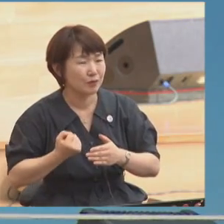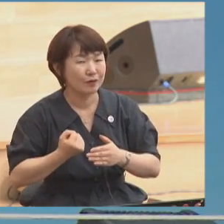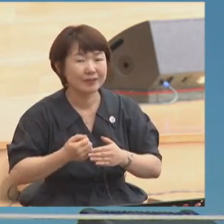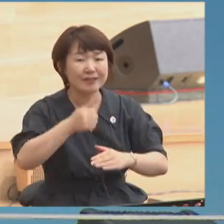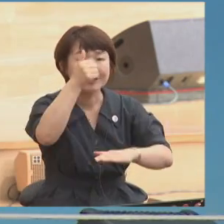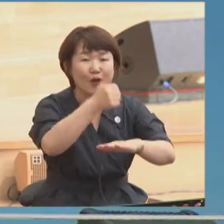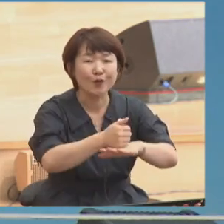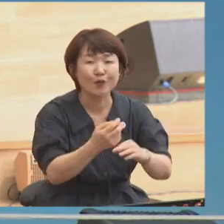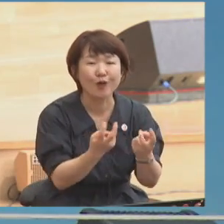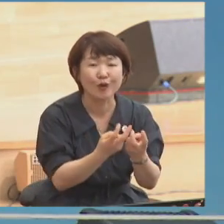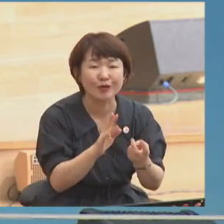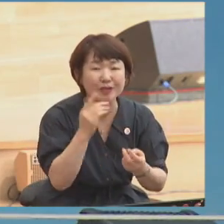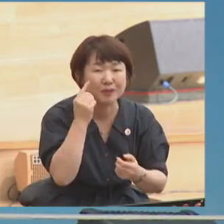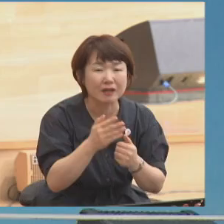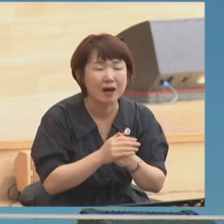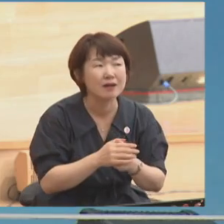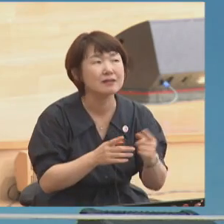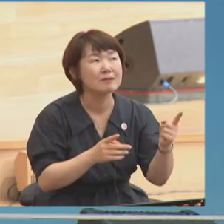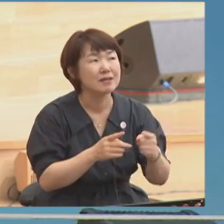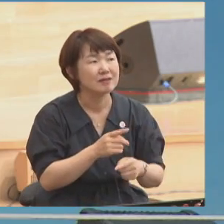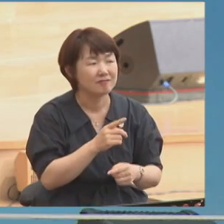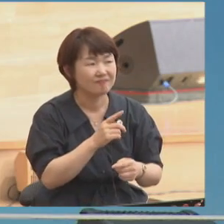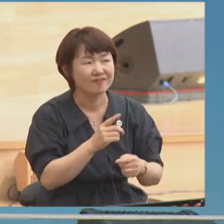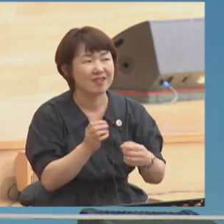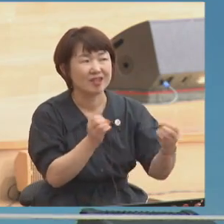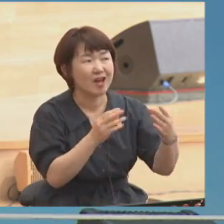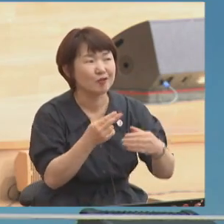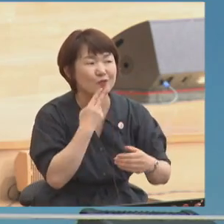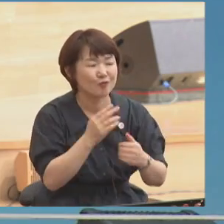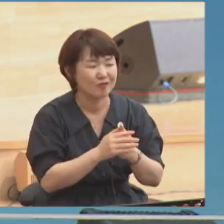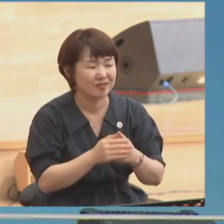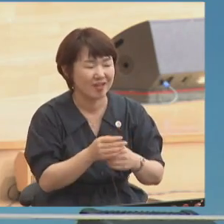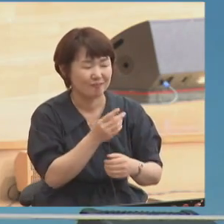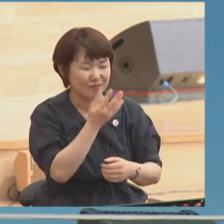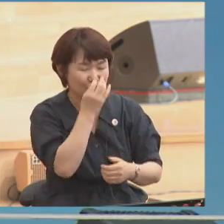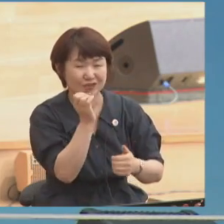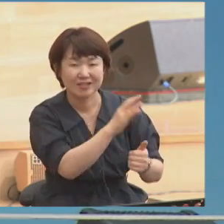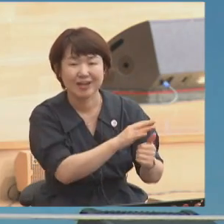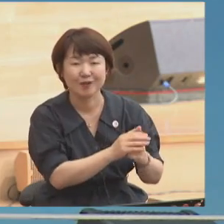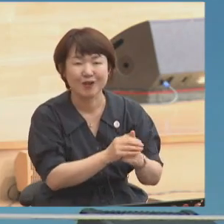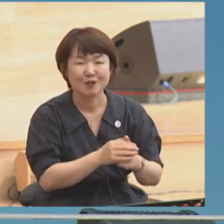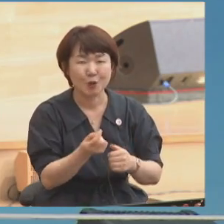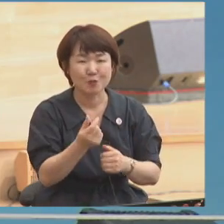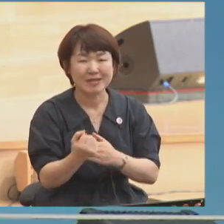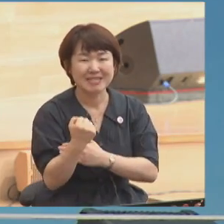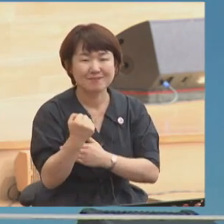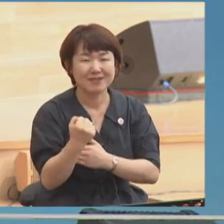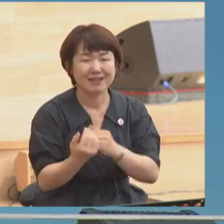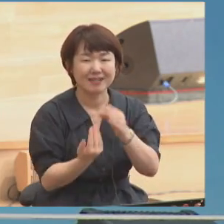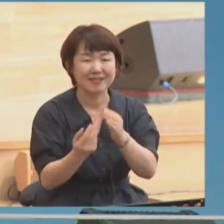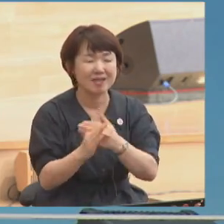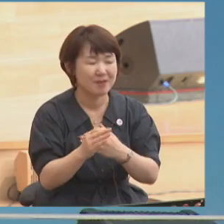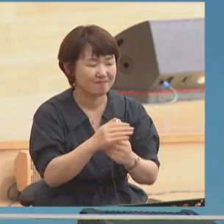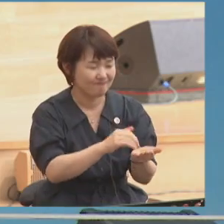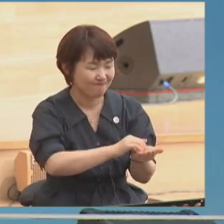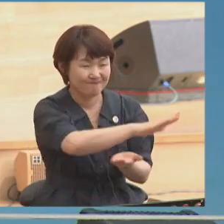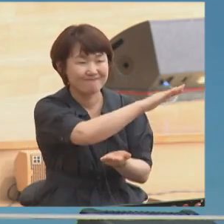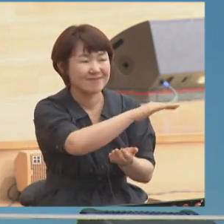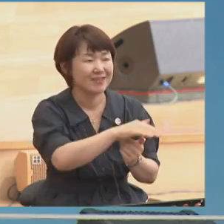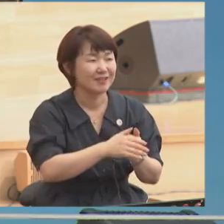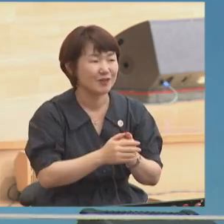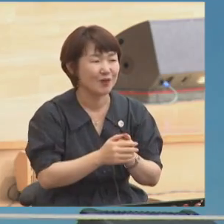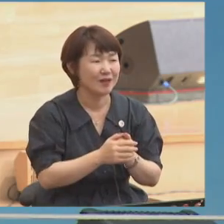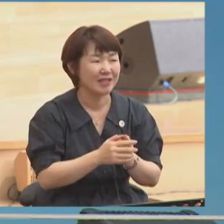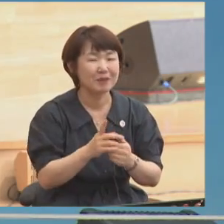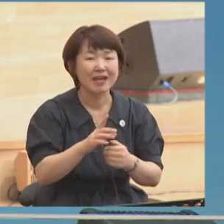될까요? 상대해주지 않죠. 조금 더 힘이 생기면 거부하죠. 그럼 어떻게 됩니까? 원래